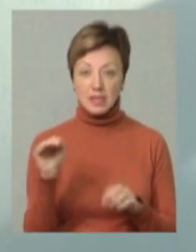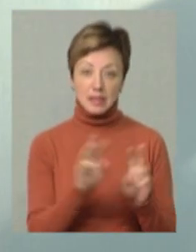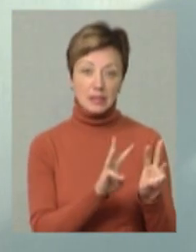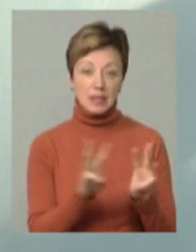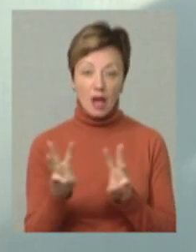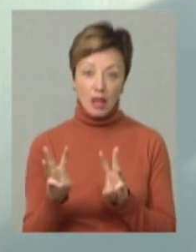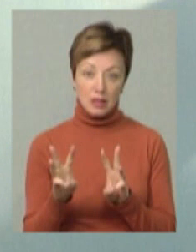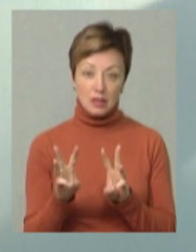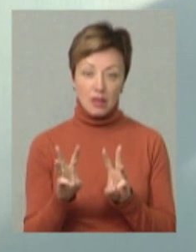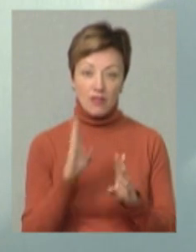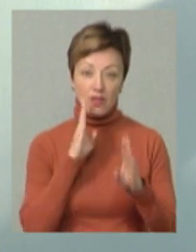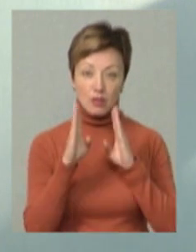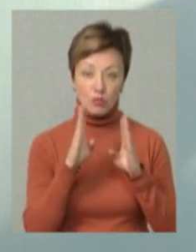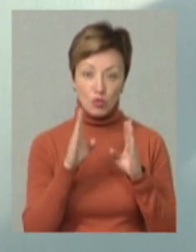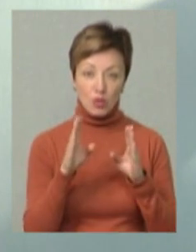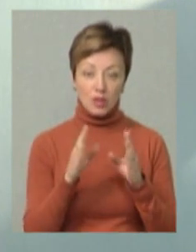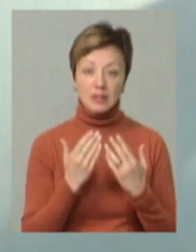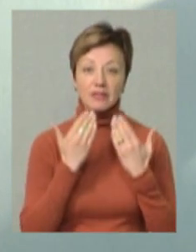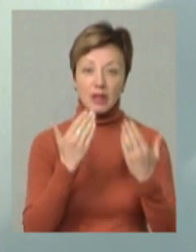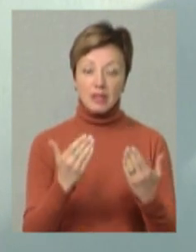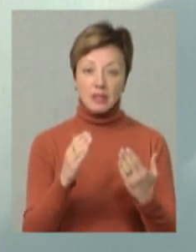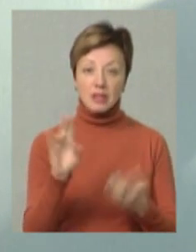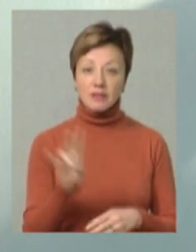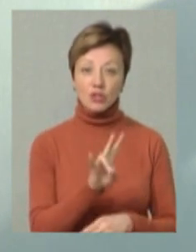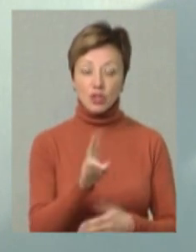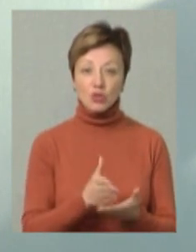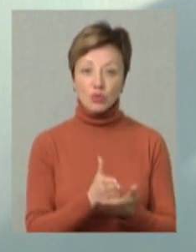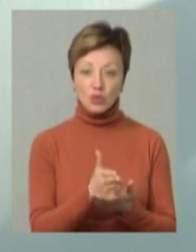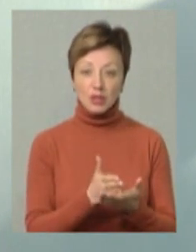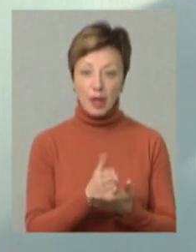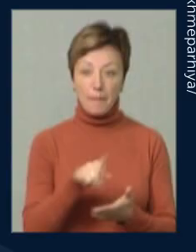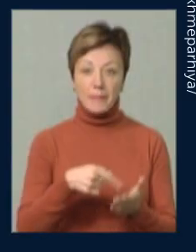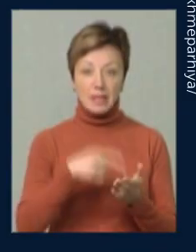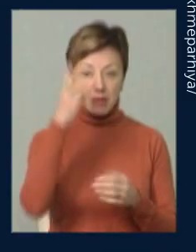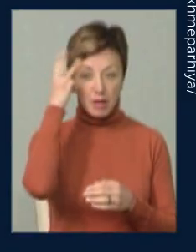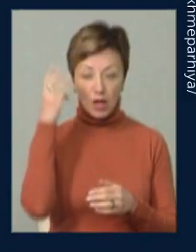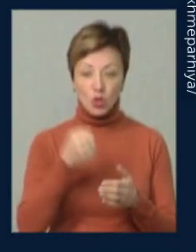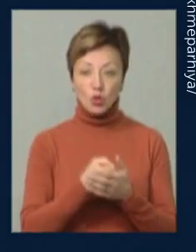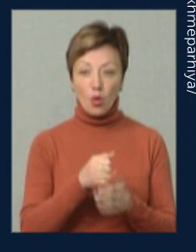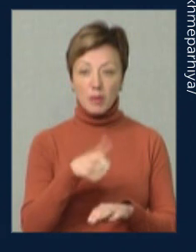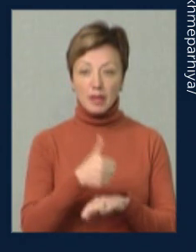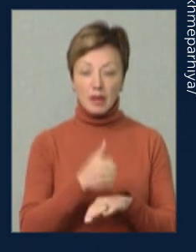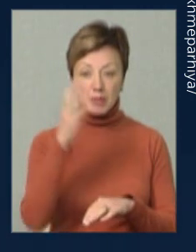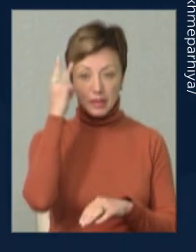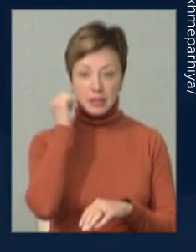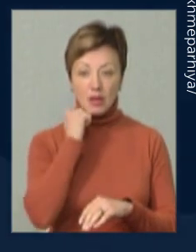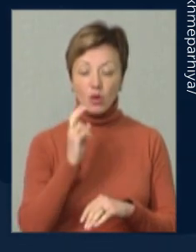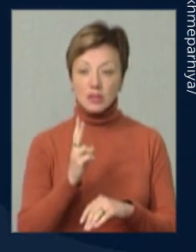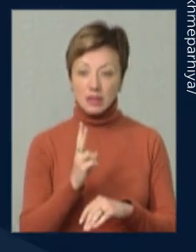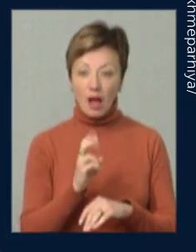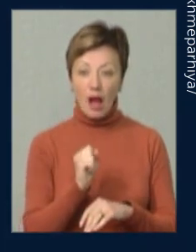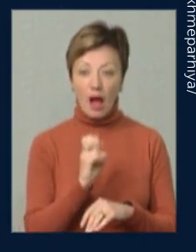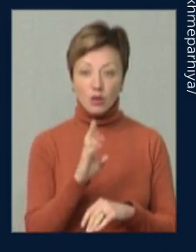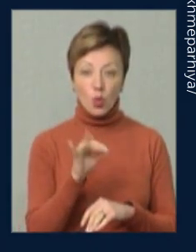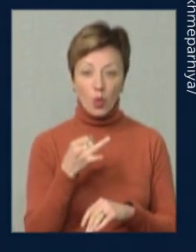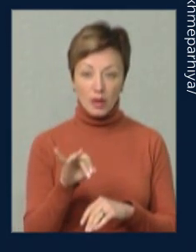у Фейсбук з'явилося звернення священнослужителів благочиня міста Хмельницького до митрополита Хмельницького Старокостянтинівського Антонія,